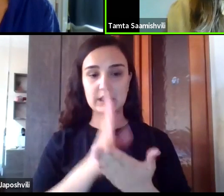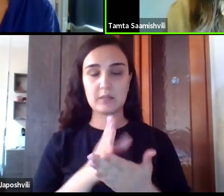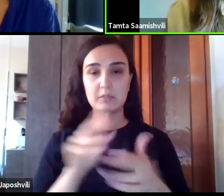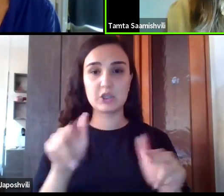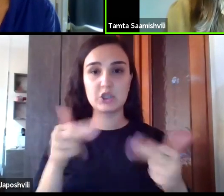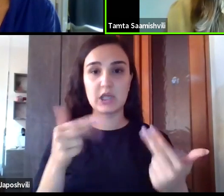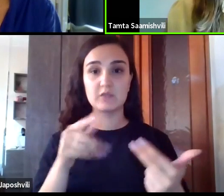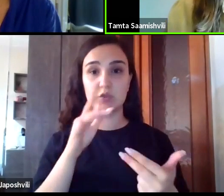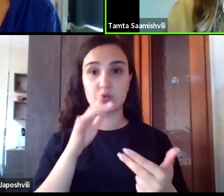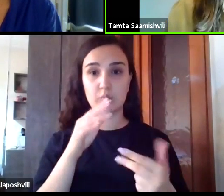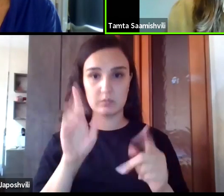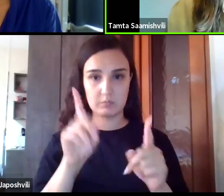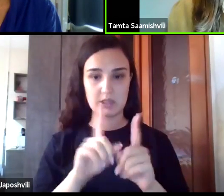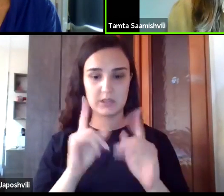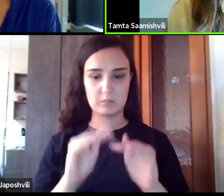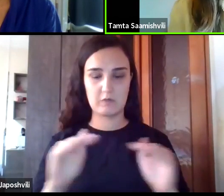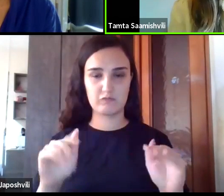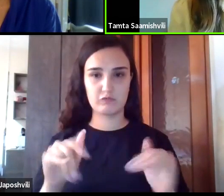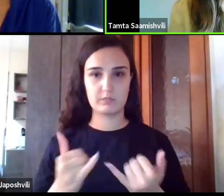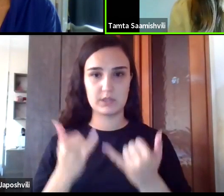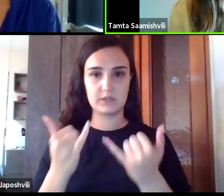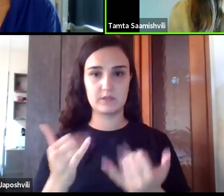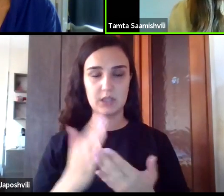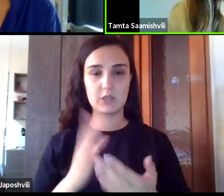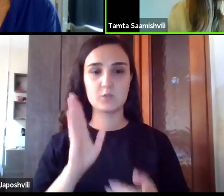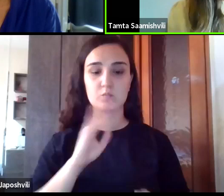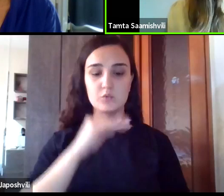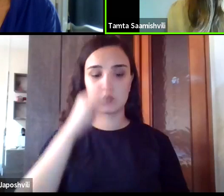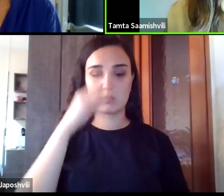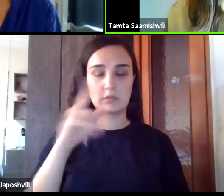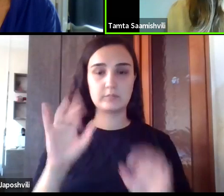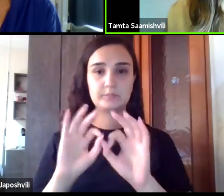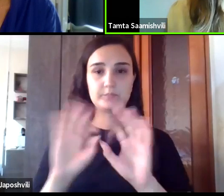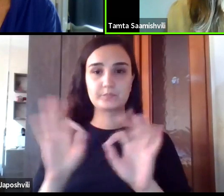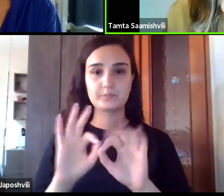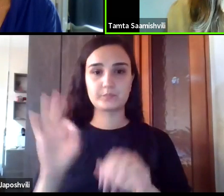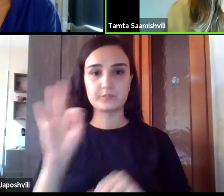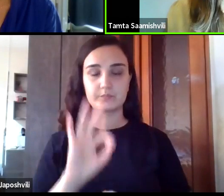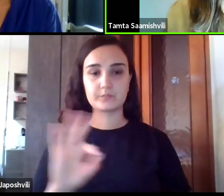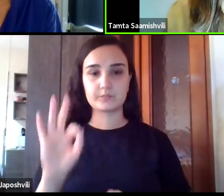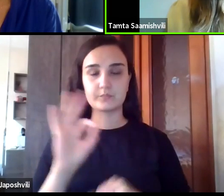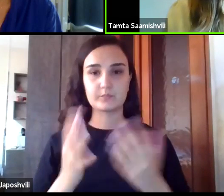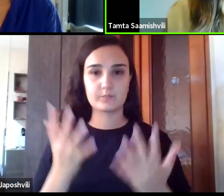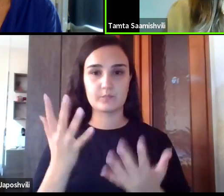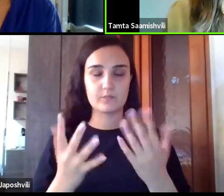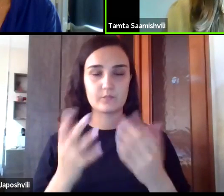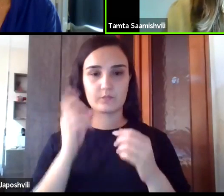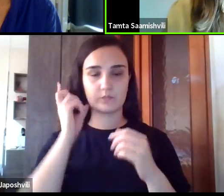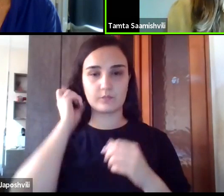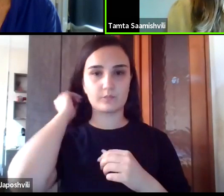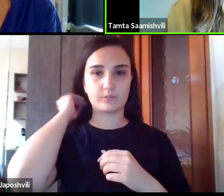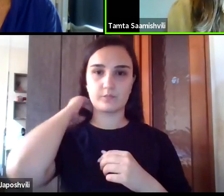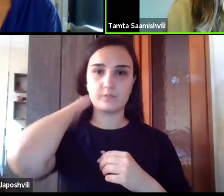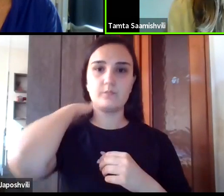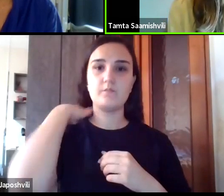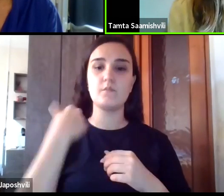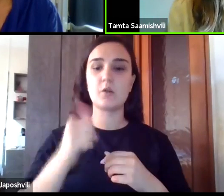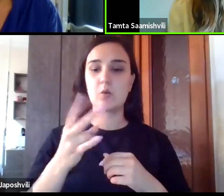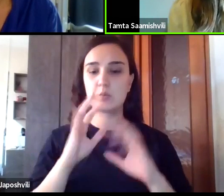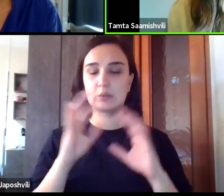ნაწილი ეძღვნება მაინც ბავშვებს. ანუ ჩვენ მშობლებს შესაუბრებით იმაზე, თუ როგორ უნდა იზრუნონ